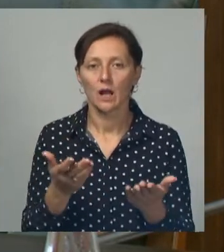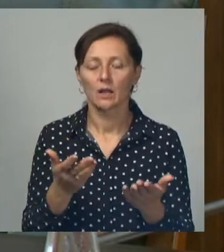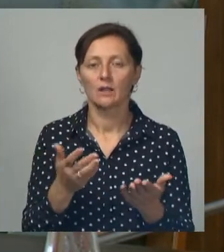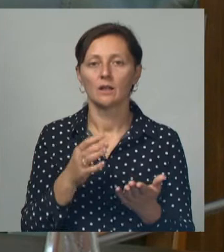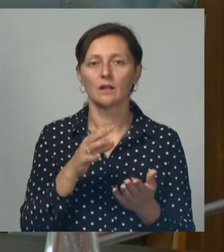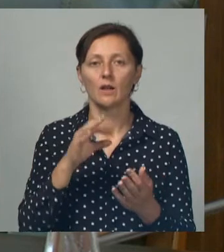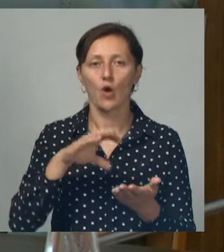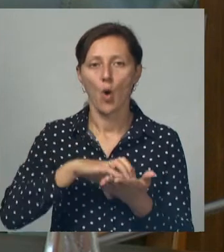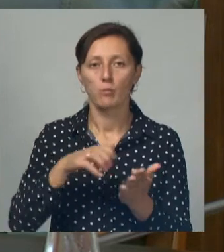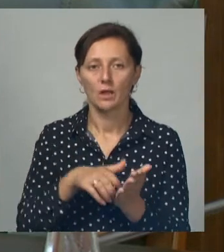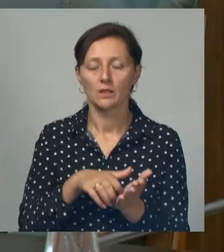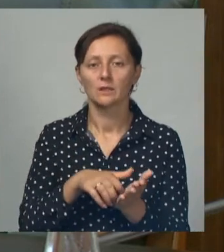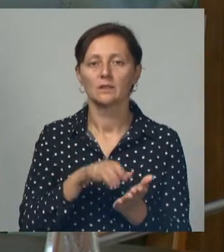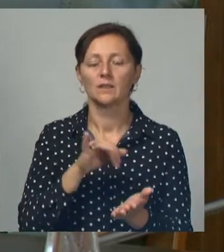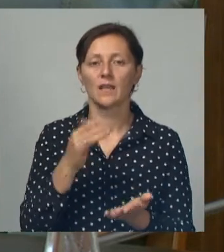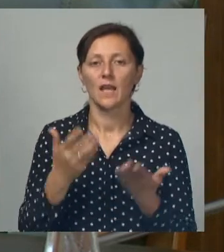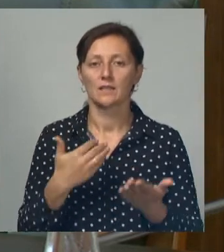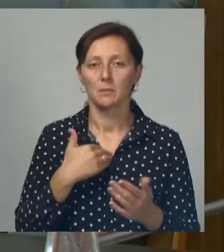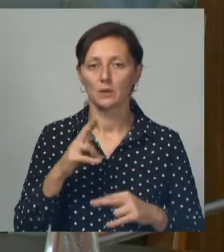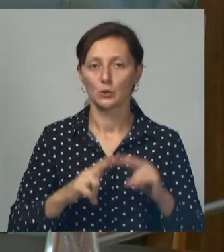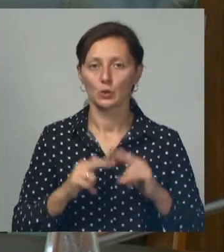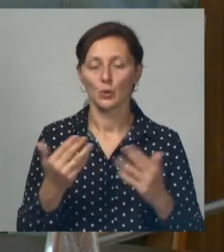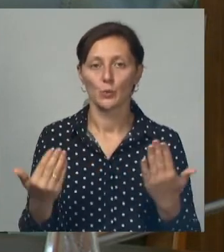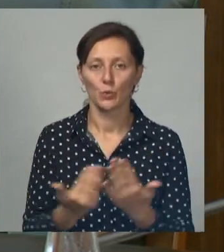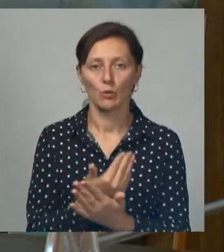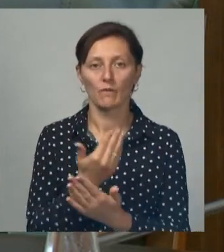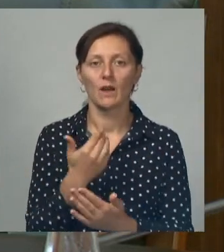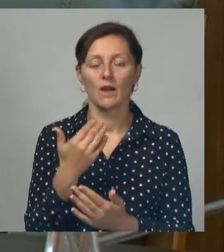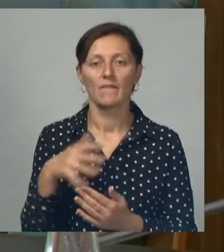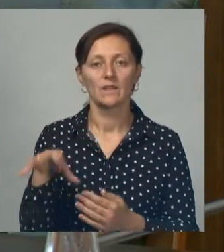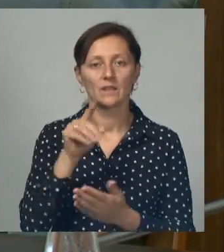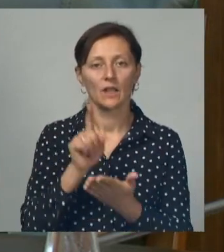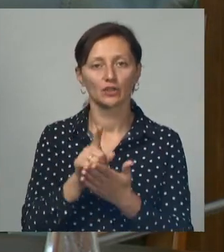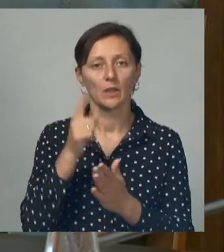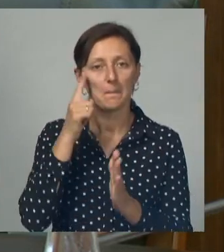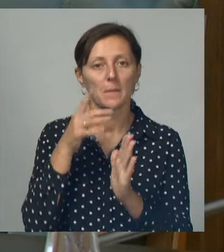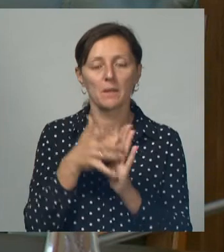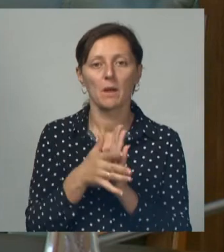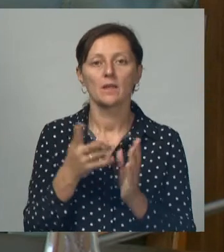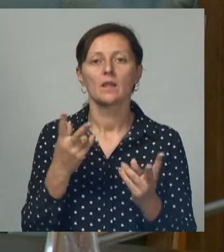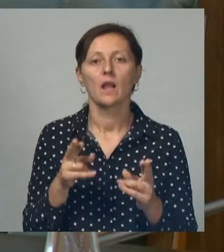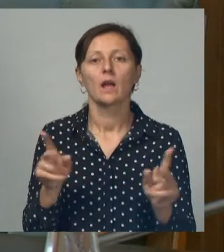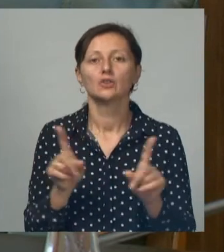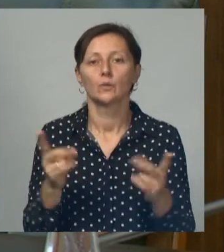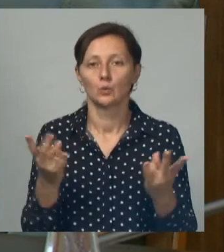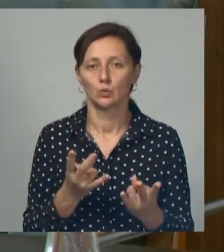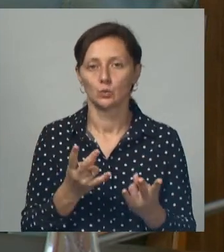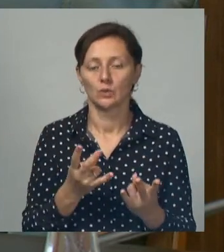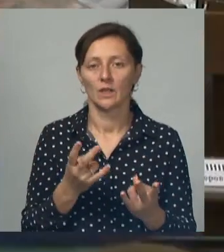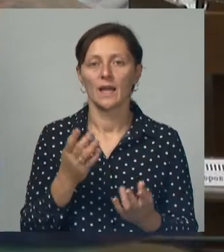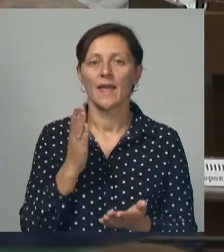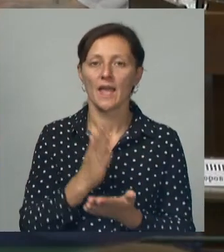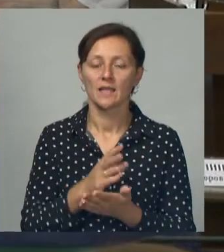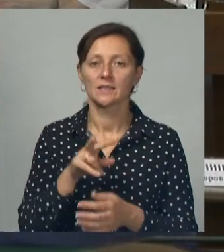И если мы строим объект, мы понимать должны, для какого вида спорта, есть ли для